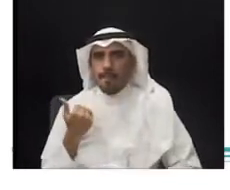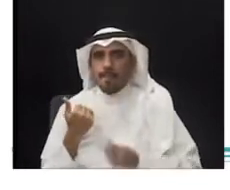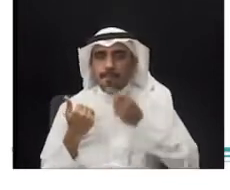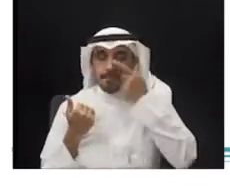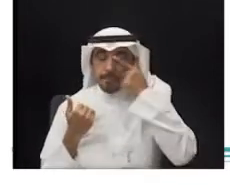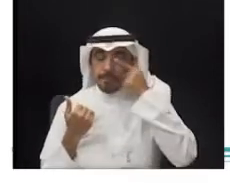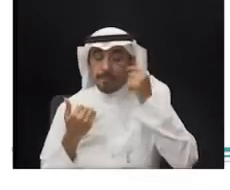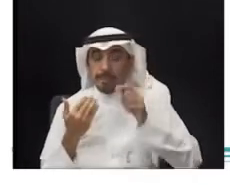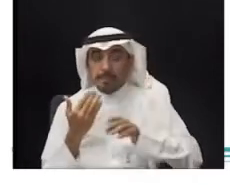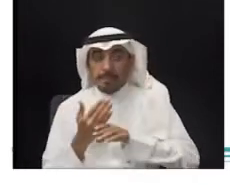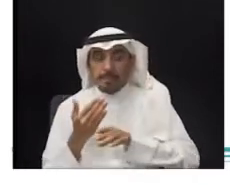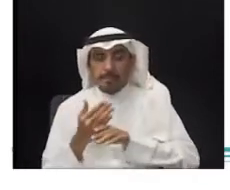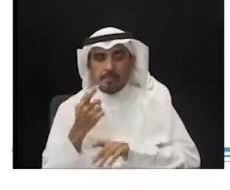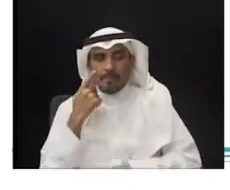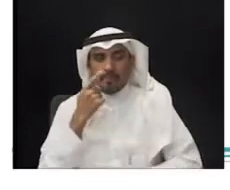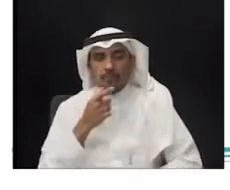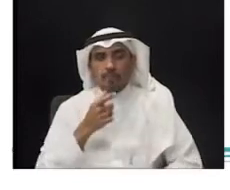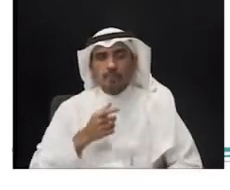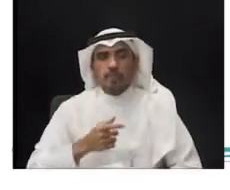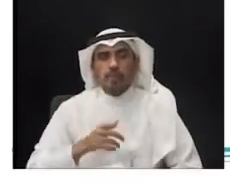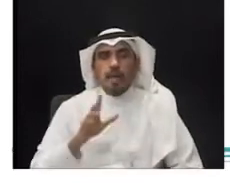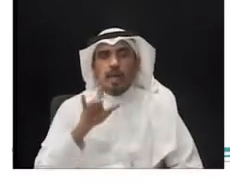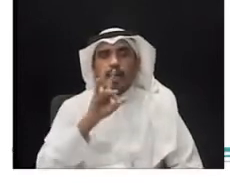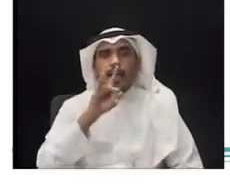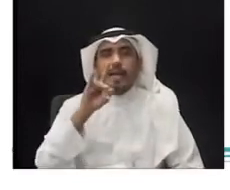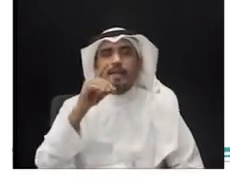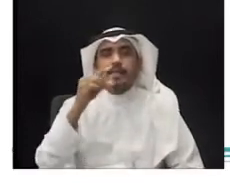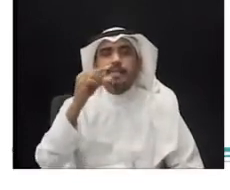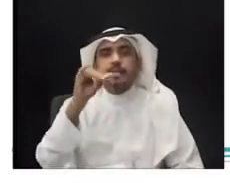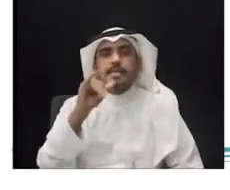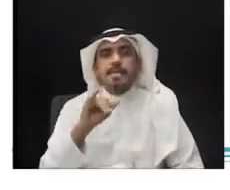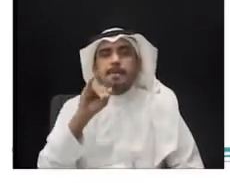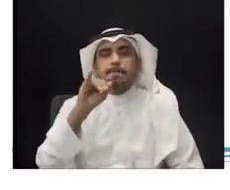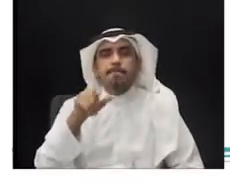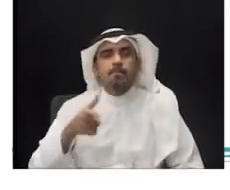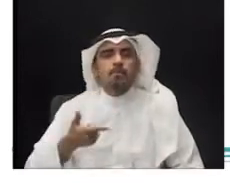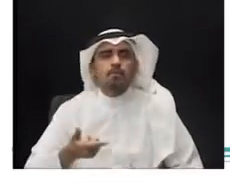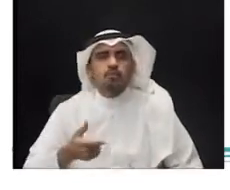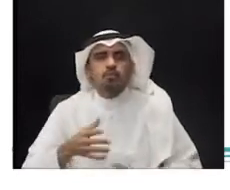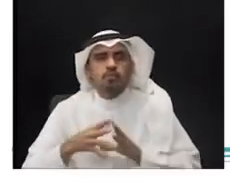بالكلام الذي سبقها لكي تعرفوا السياق. ما هو الأديم؟